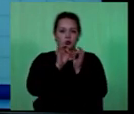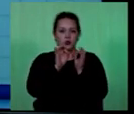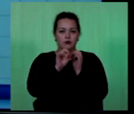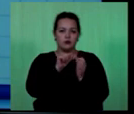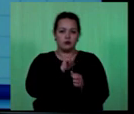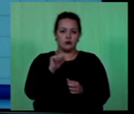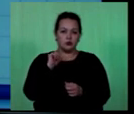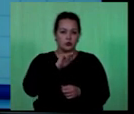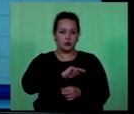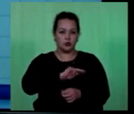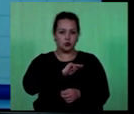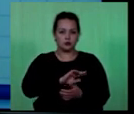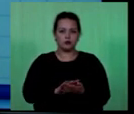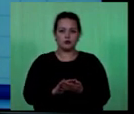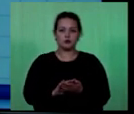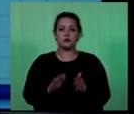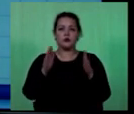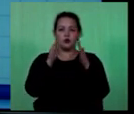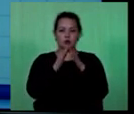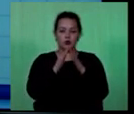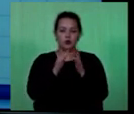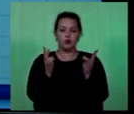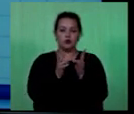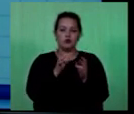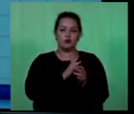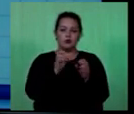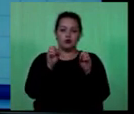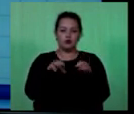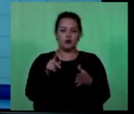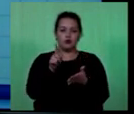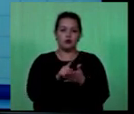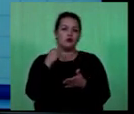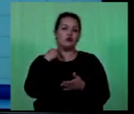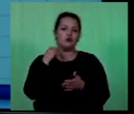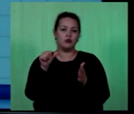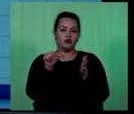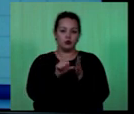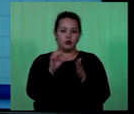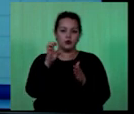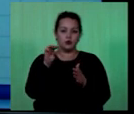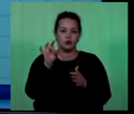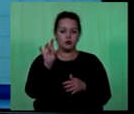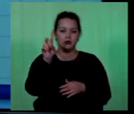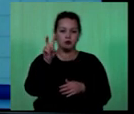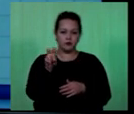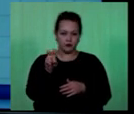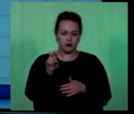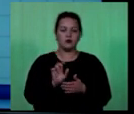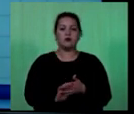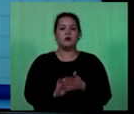самостоятельной работой дома вам нужно было решить задачу номер шесть на странице 200